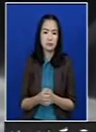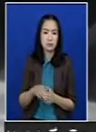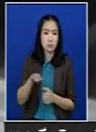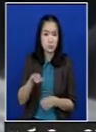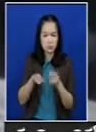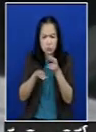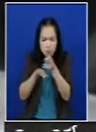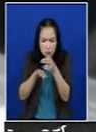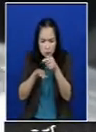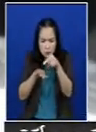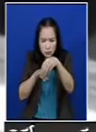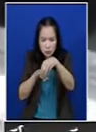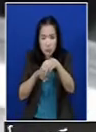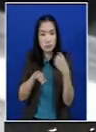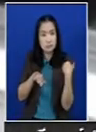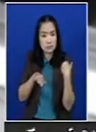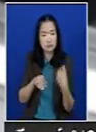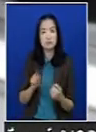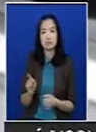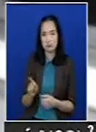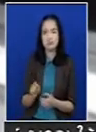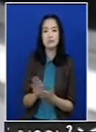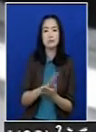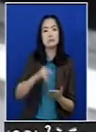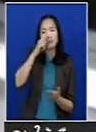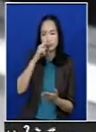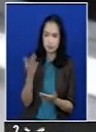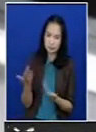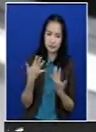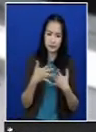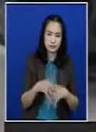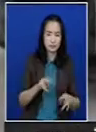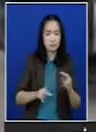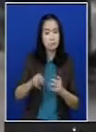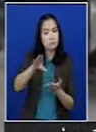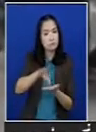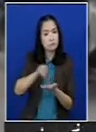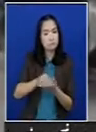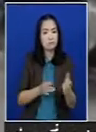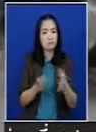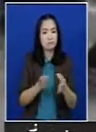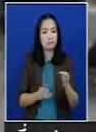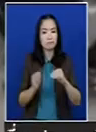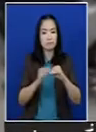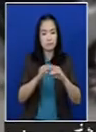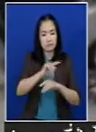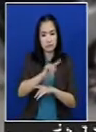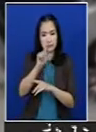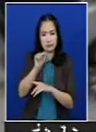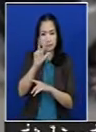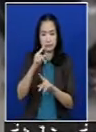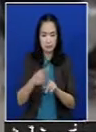ต่อไปที่บริษัท Mercedes-Benz ประเทศไทยให้เข้ามาร่วมตรวจสอบแล้วจะนำข้อมูลมาอธิบายเพิ่มเติม23มีนา